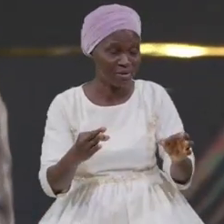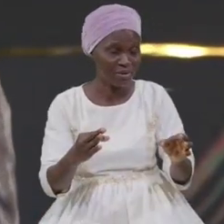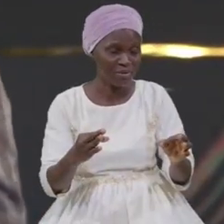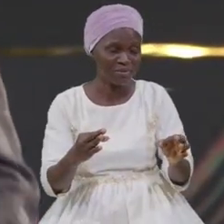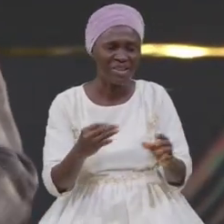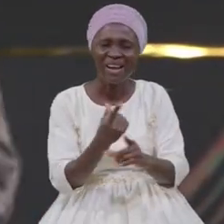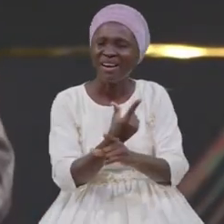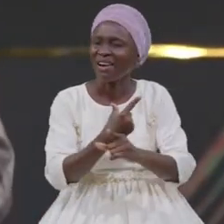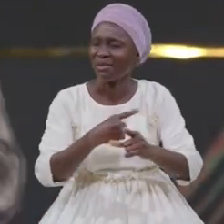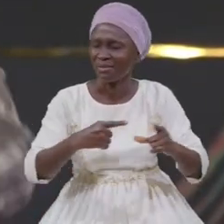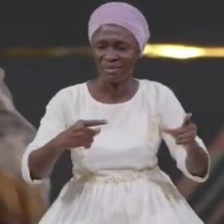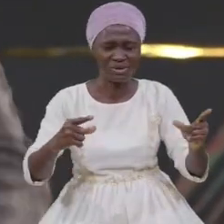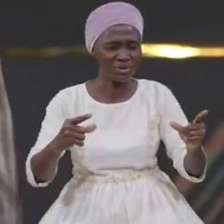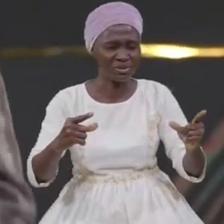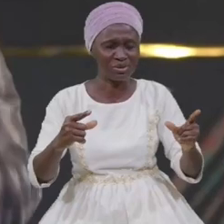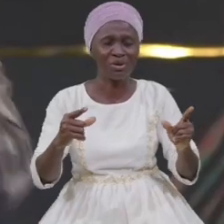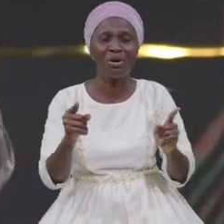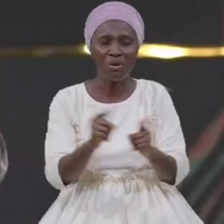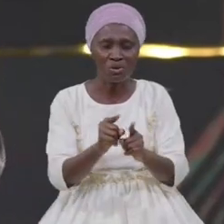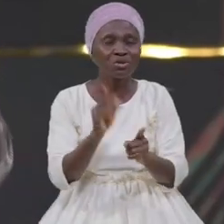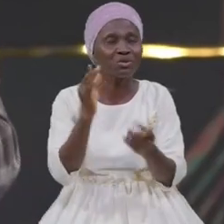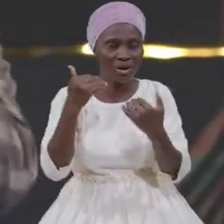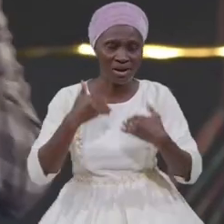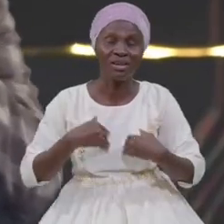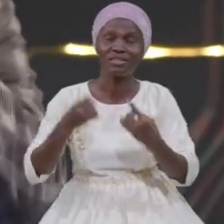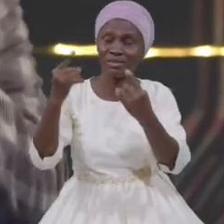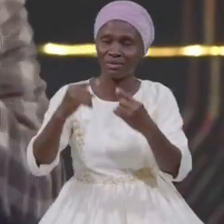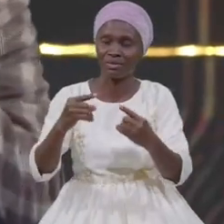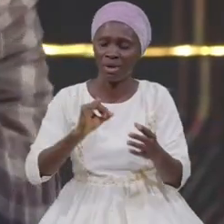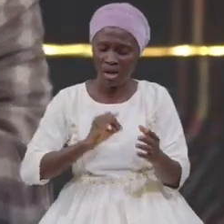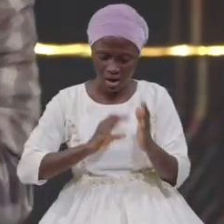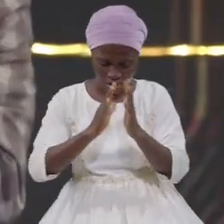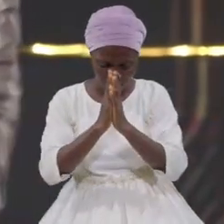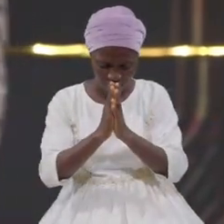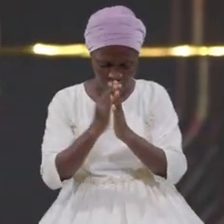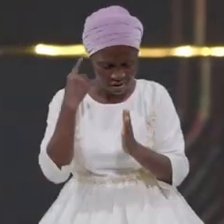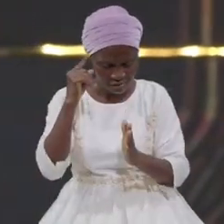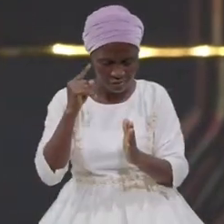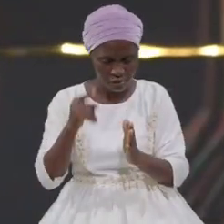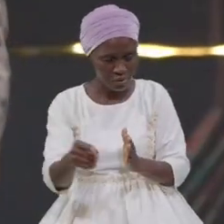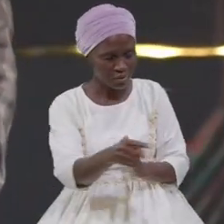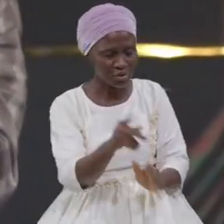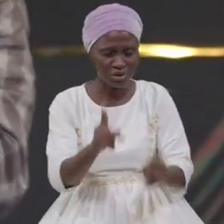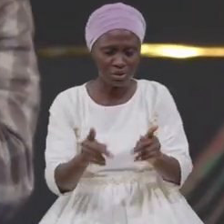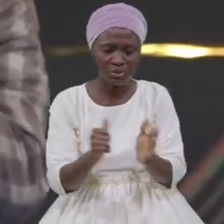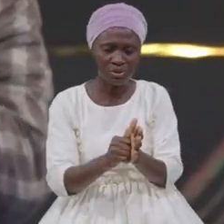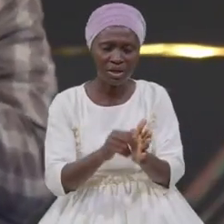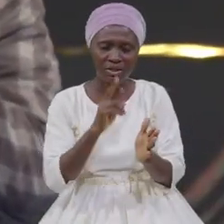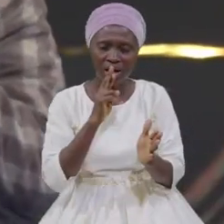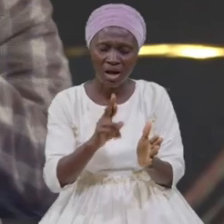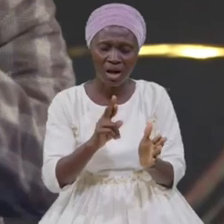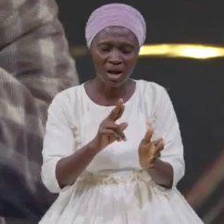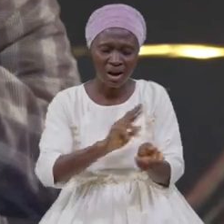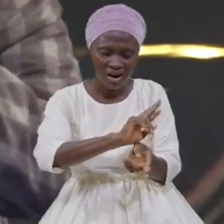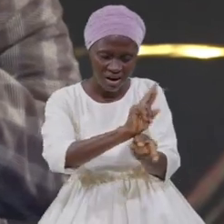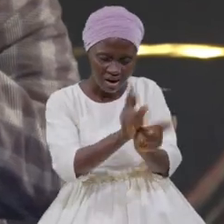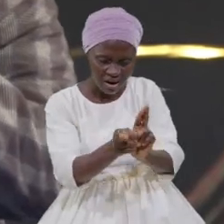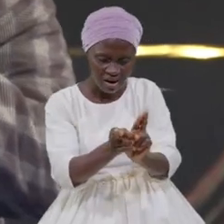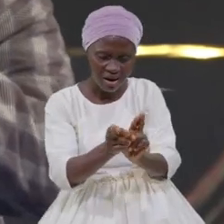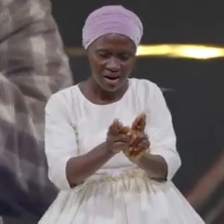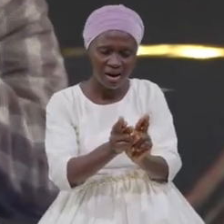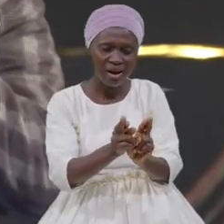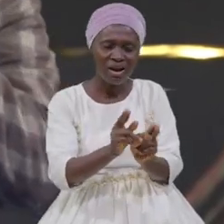la liberté vient également. Je prie pour tous ceux-là qui se sont détournés de leurs péchés